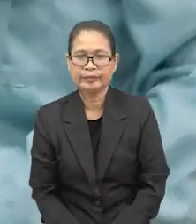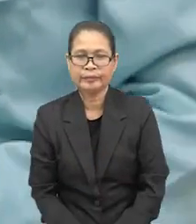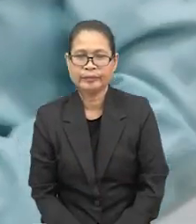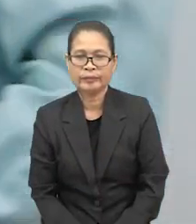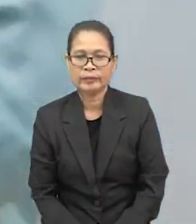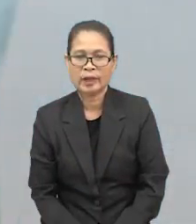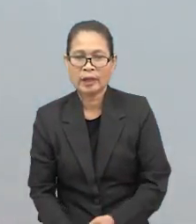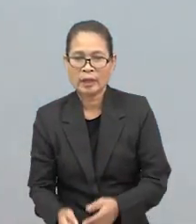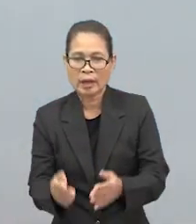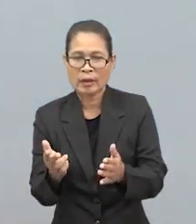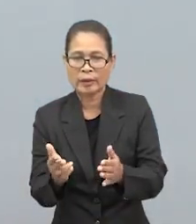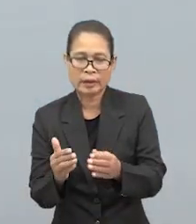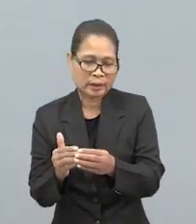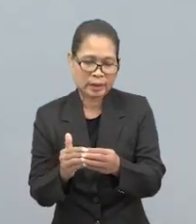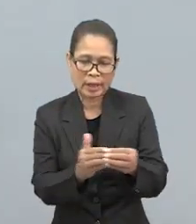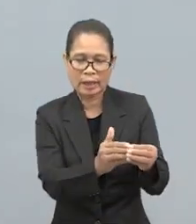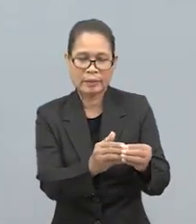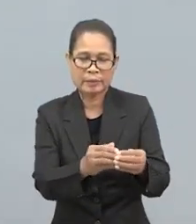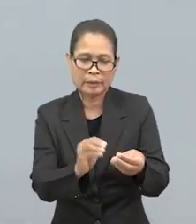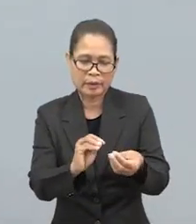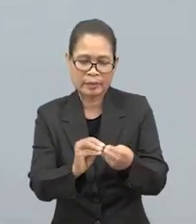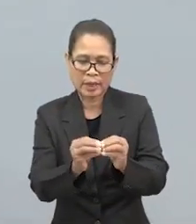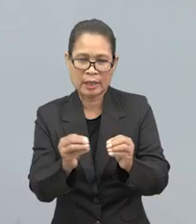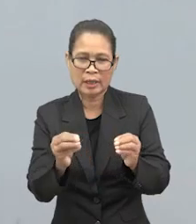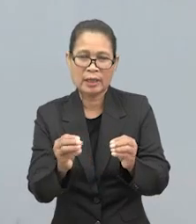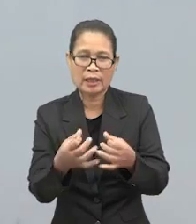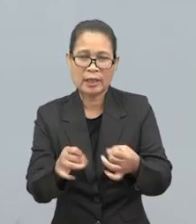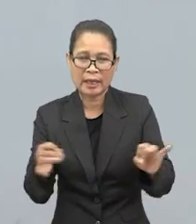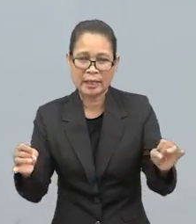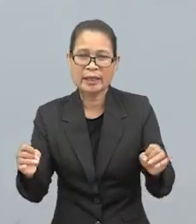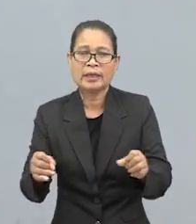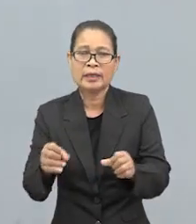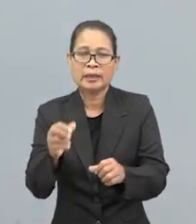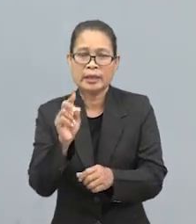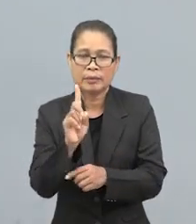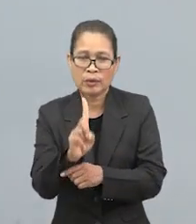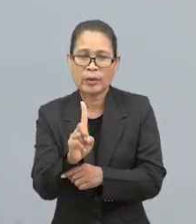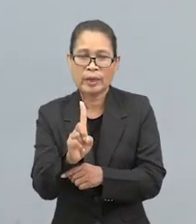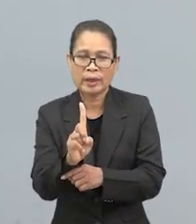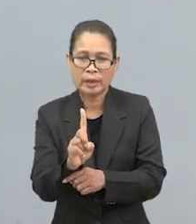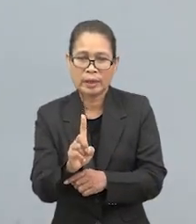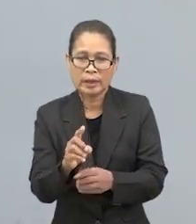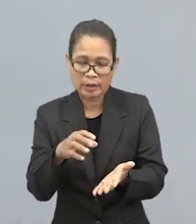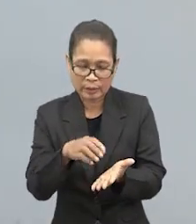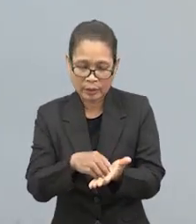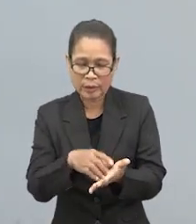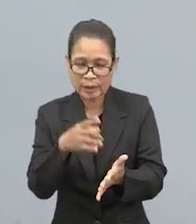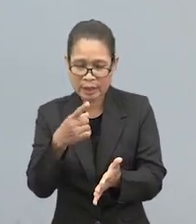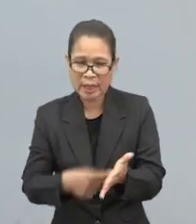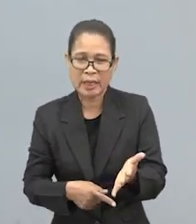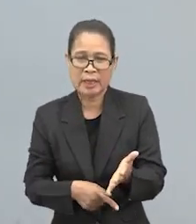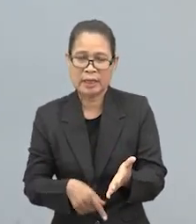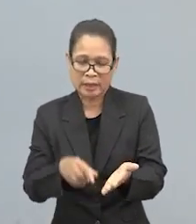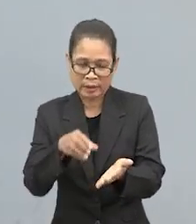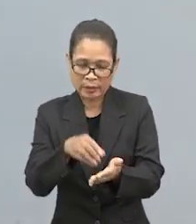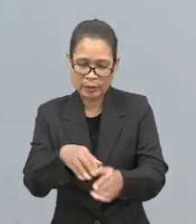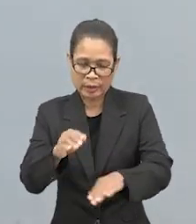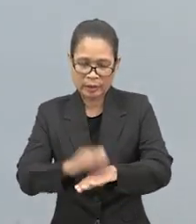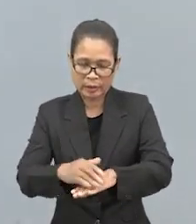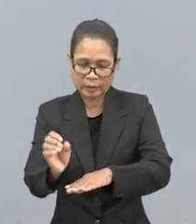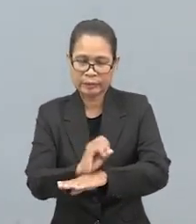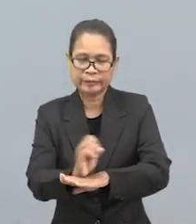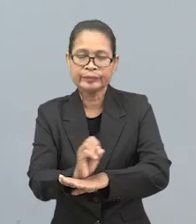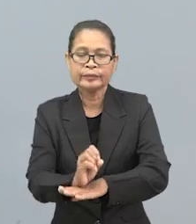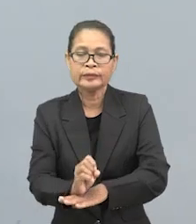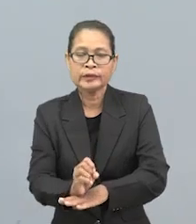này con bàn bằng cao. Đói phải ai tới lơ là bàn lệch phá nè cụ. Ta là bàn lệch tìm mùi chi chậm nôn ấy. Chà, chi chậm